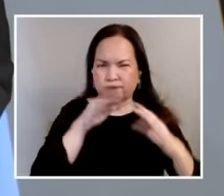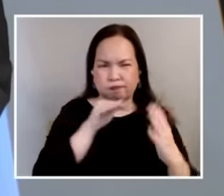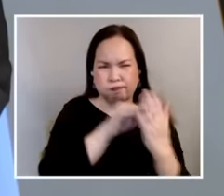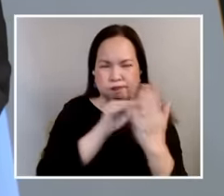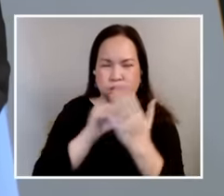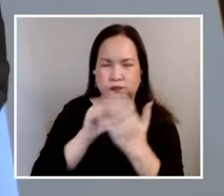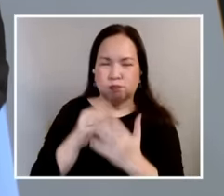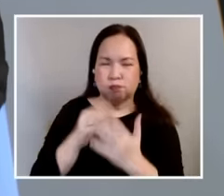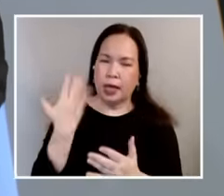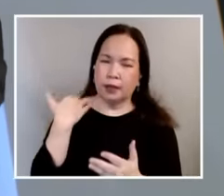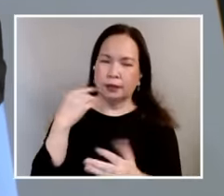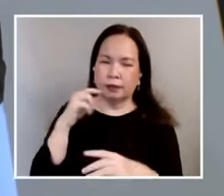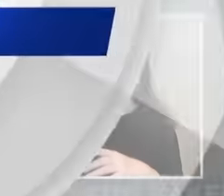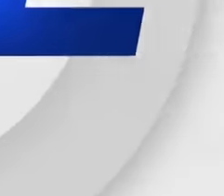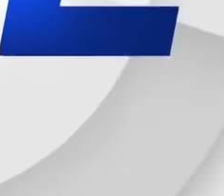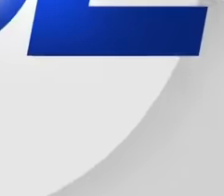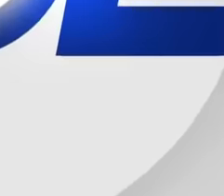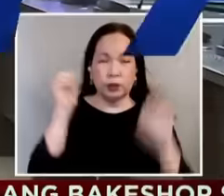RG Cruz.